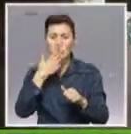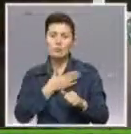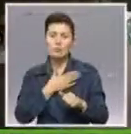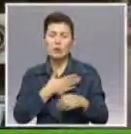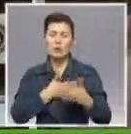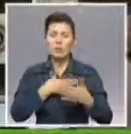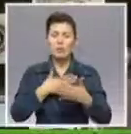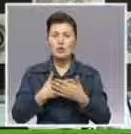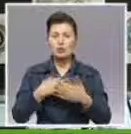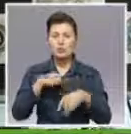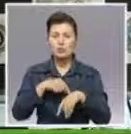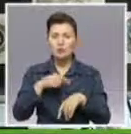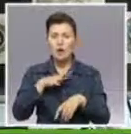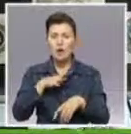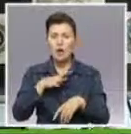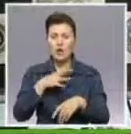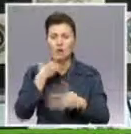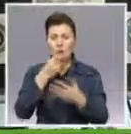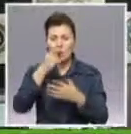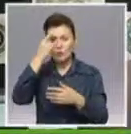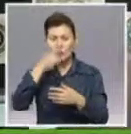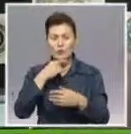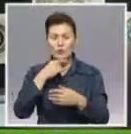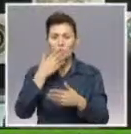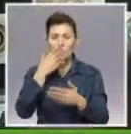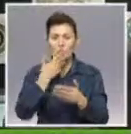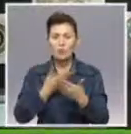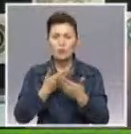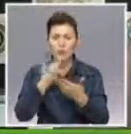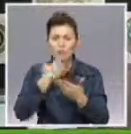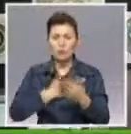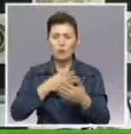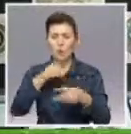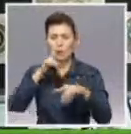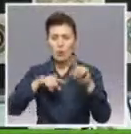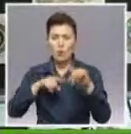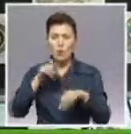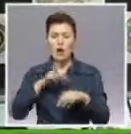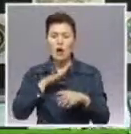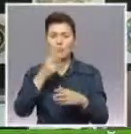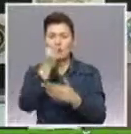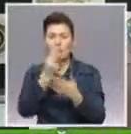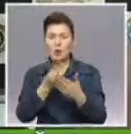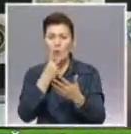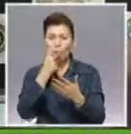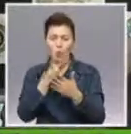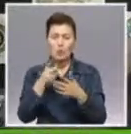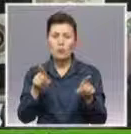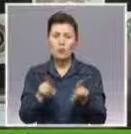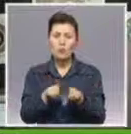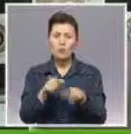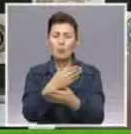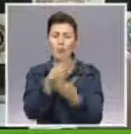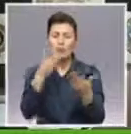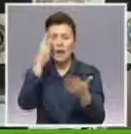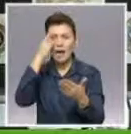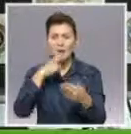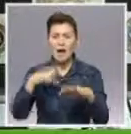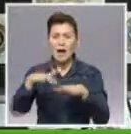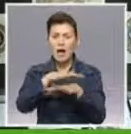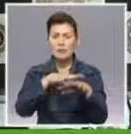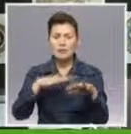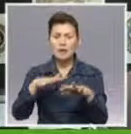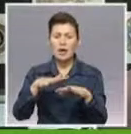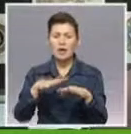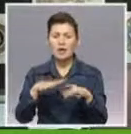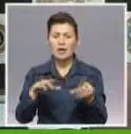сезім, мынандай көркем суреттерді, көркем табиғат, қылқалам өнерлерін көріп отырып, осы қазақ халқына,